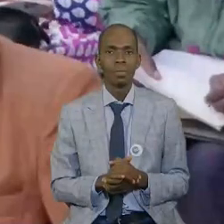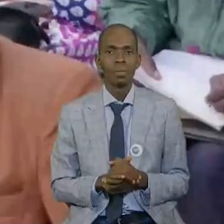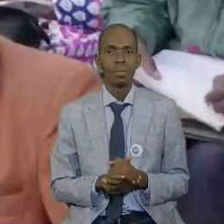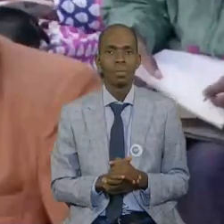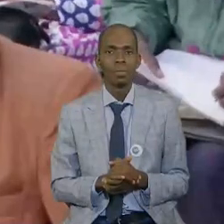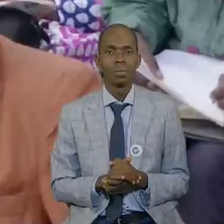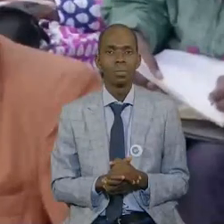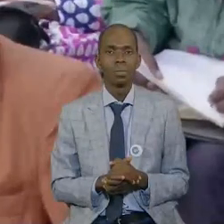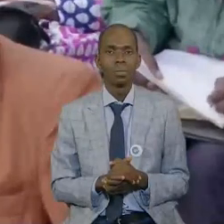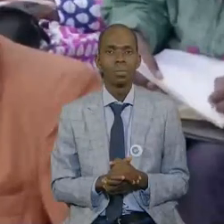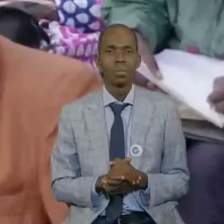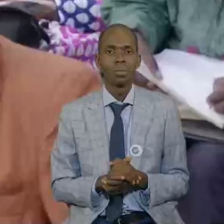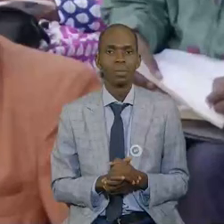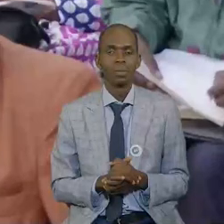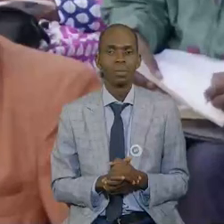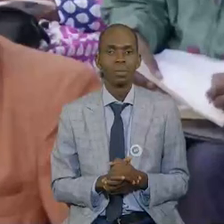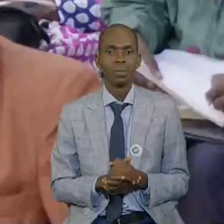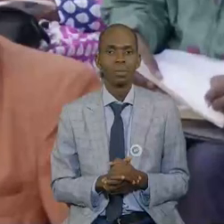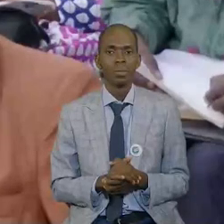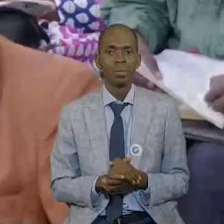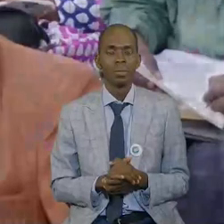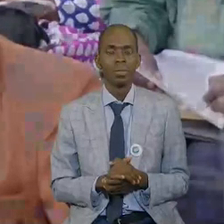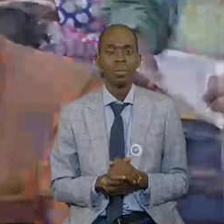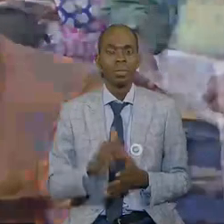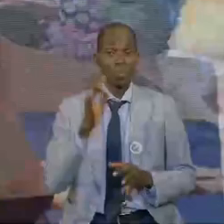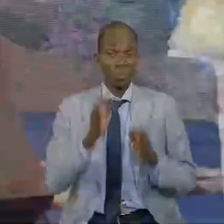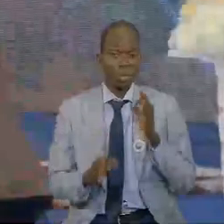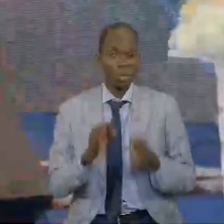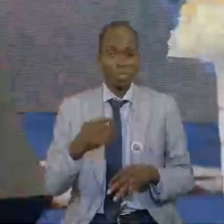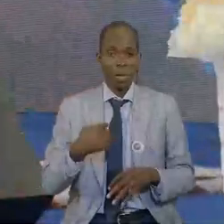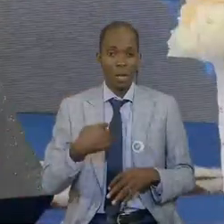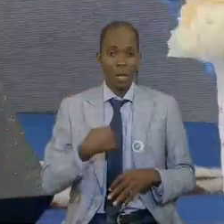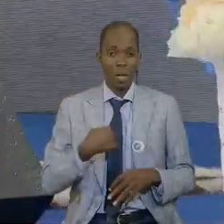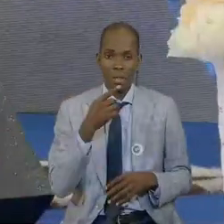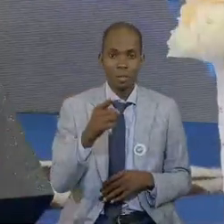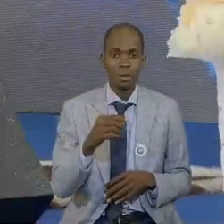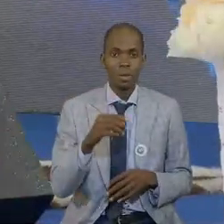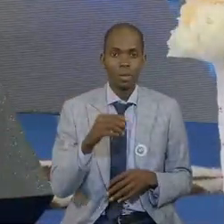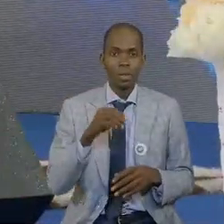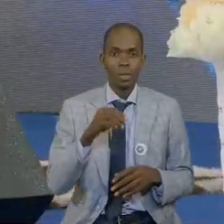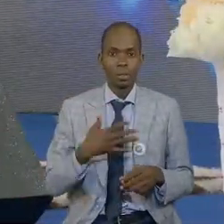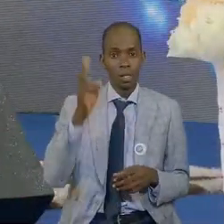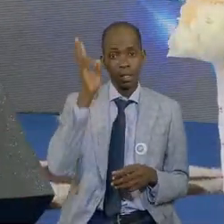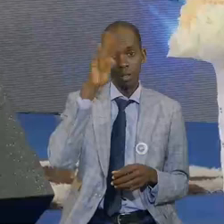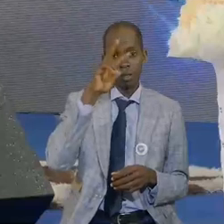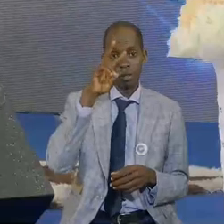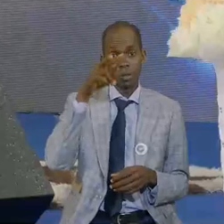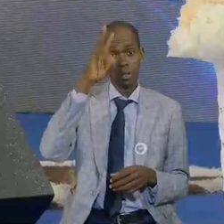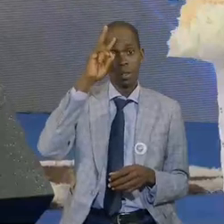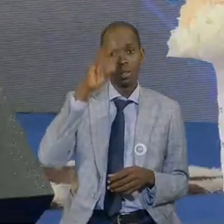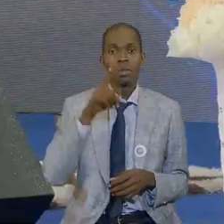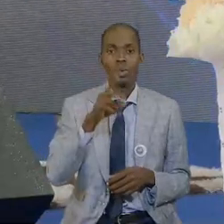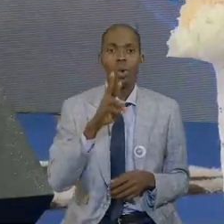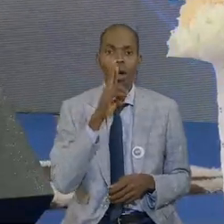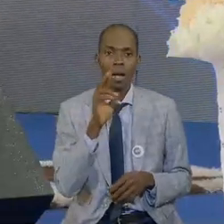choses négatives qui viennent annuler ce que nous avons dit en parlant en langue. In my ignorance, dans mon ignorance, you are defeated. Tu es